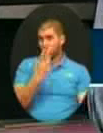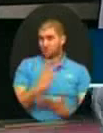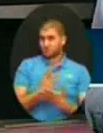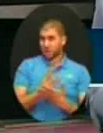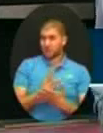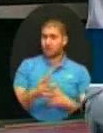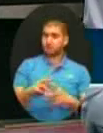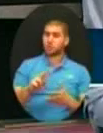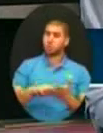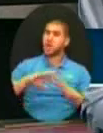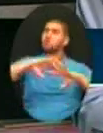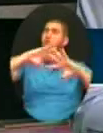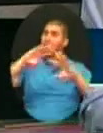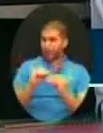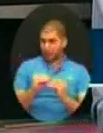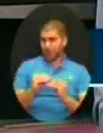התמונה